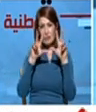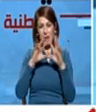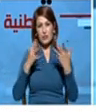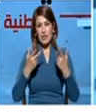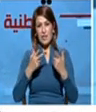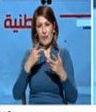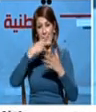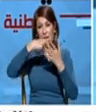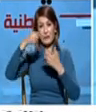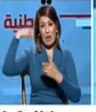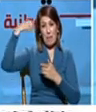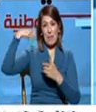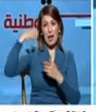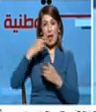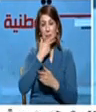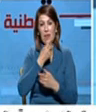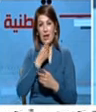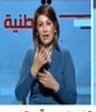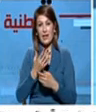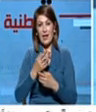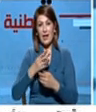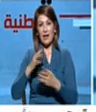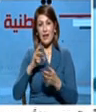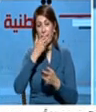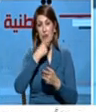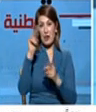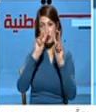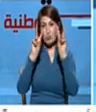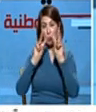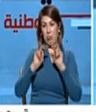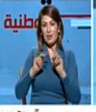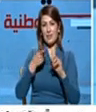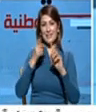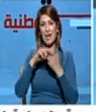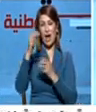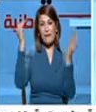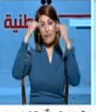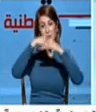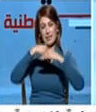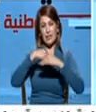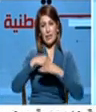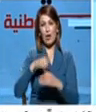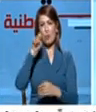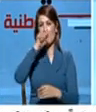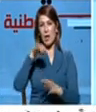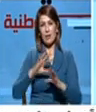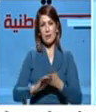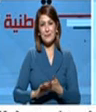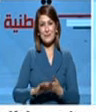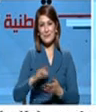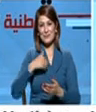التحميل اه اللي في الفيلم لك يا سيد احمد البارح